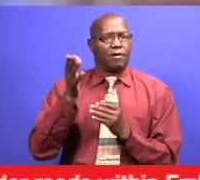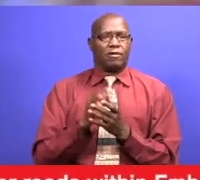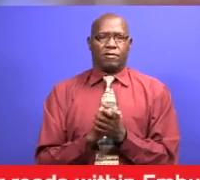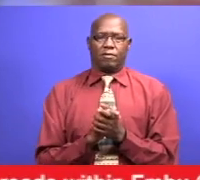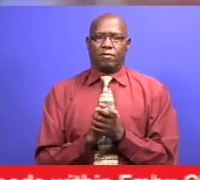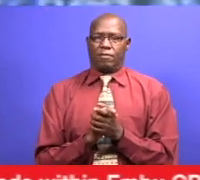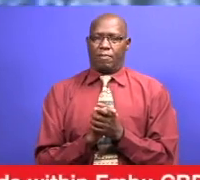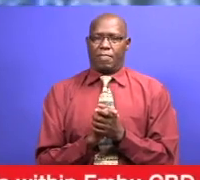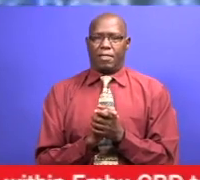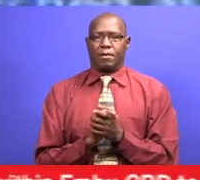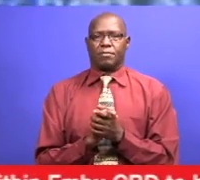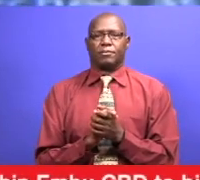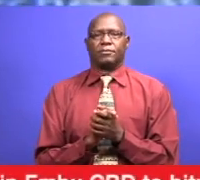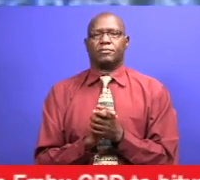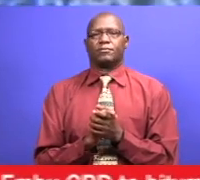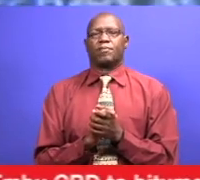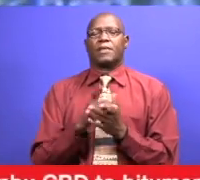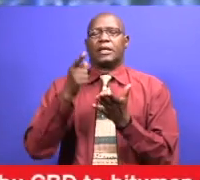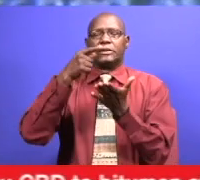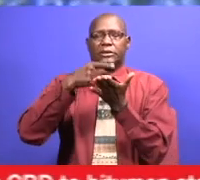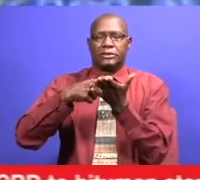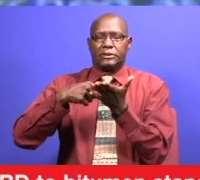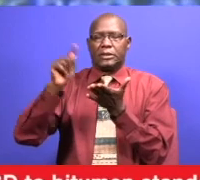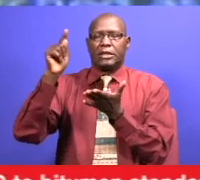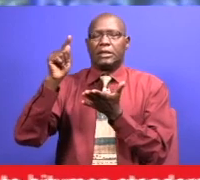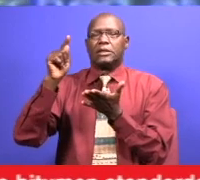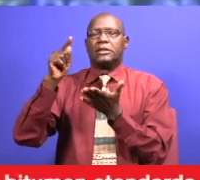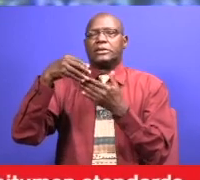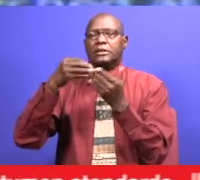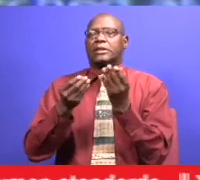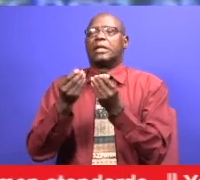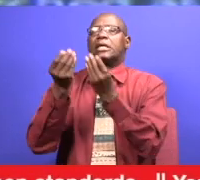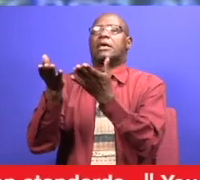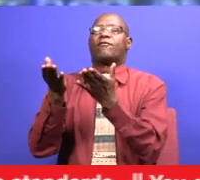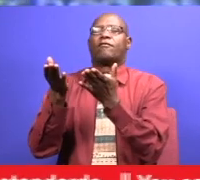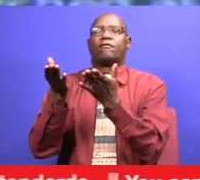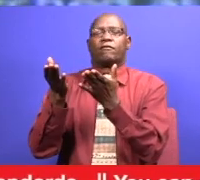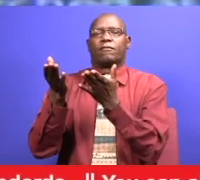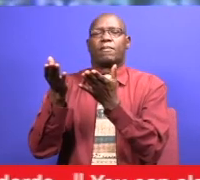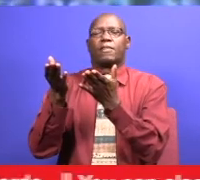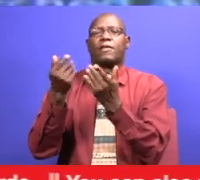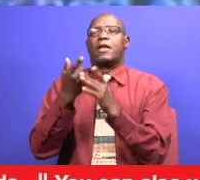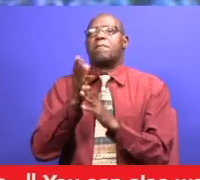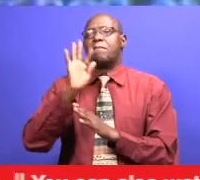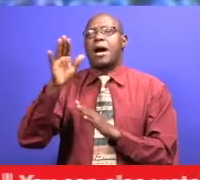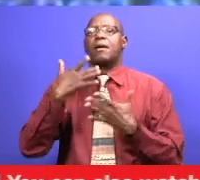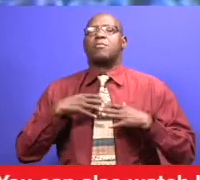Jiuzulu, ile tikiti ambayo ulipewa, rudi kwa wananchi, uchaguliwe upya.